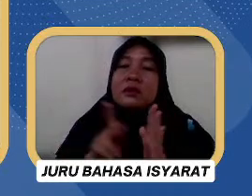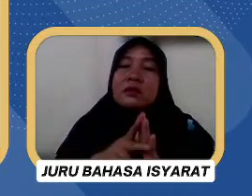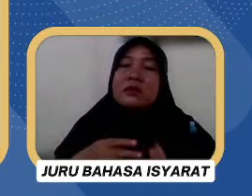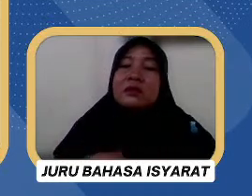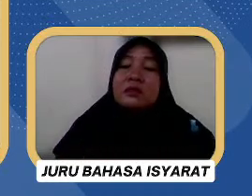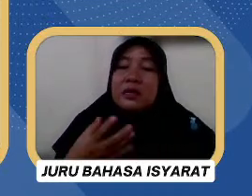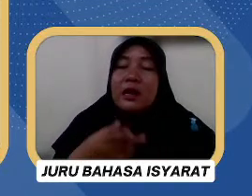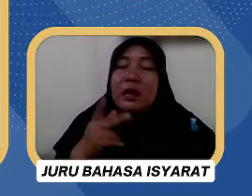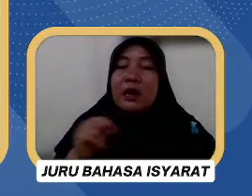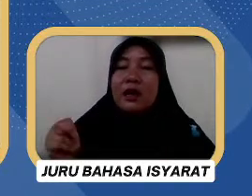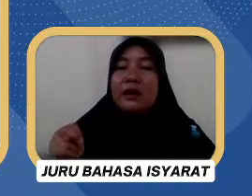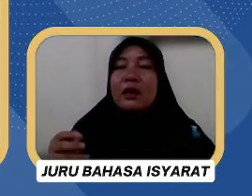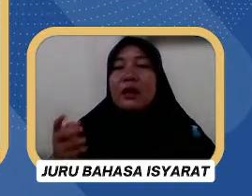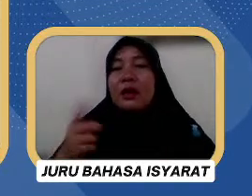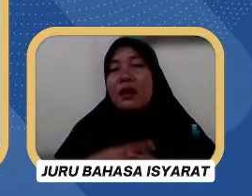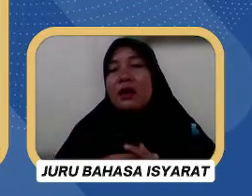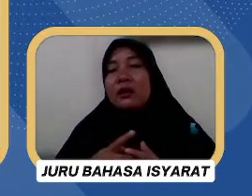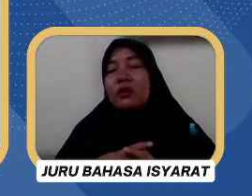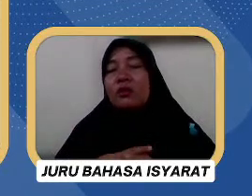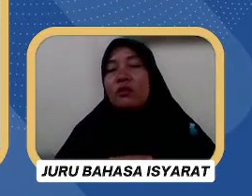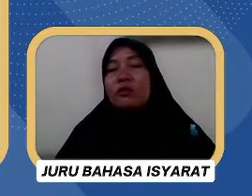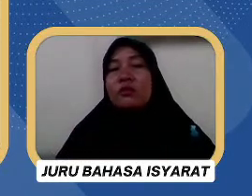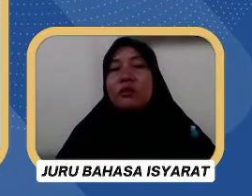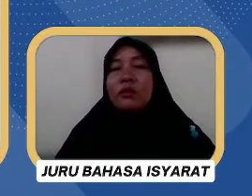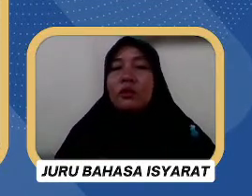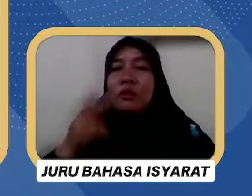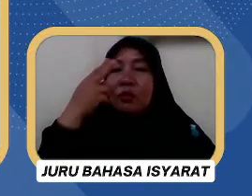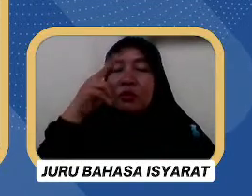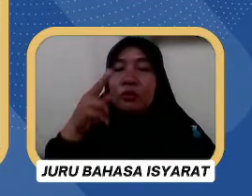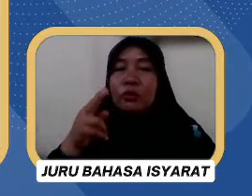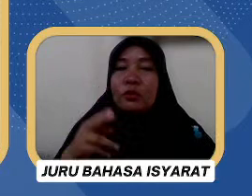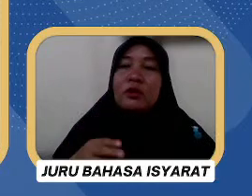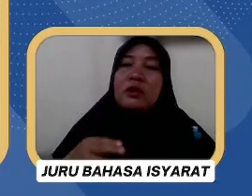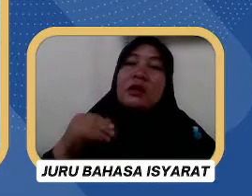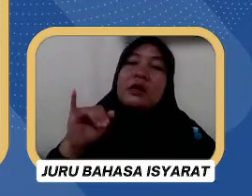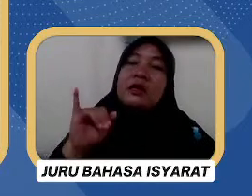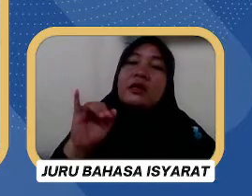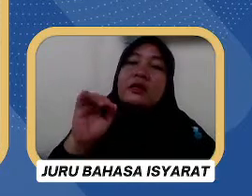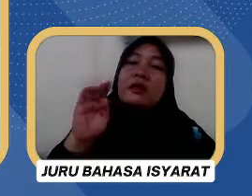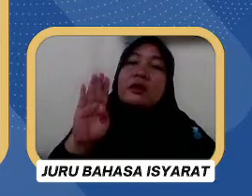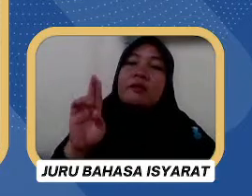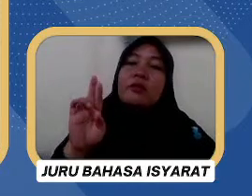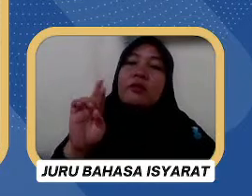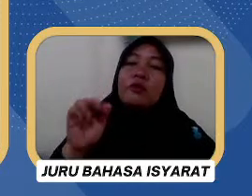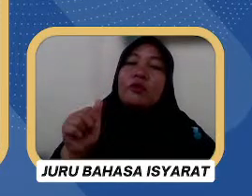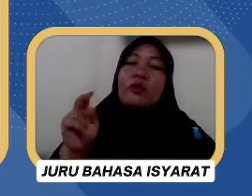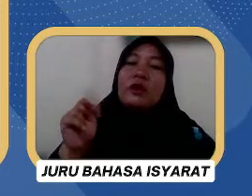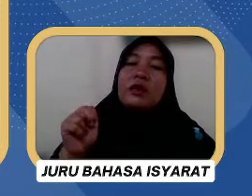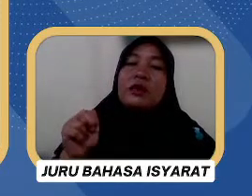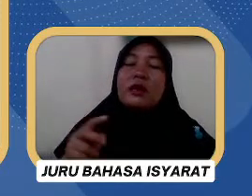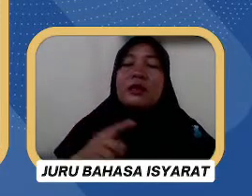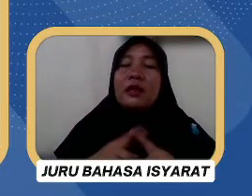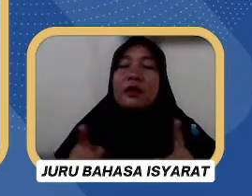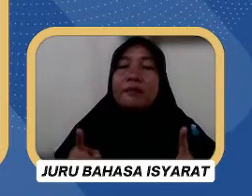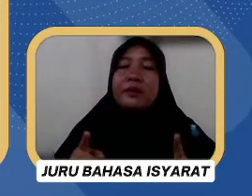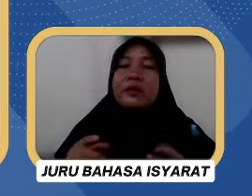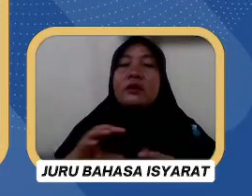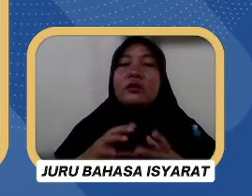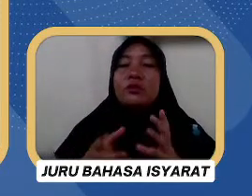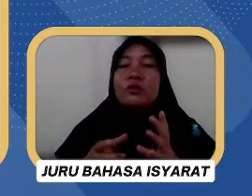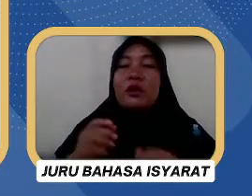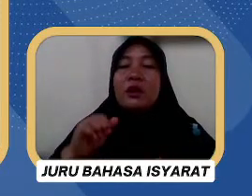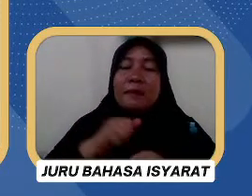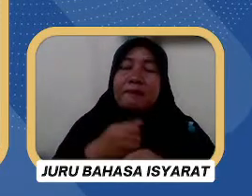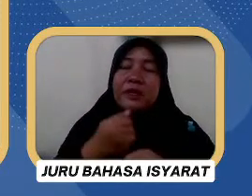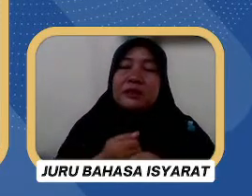Kak, kalau misalkan memang kita mengakses untuk hiburan? Tidak. Tetapi itu bisa dibarengi dengan pembelajaran yang bisa kita lakukan di media